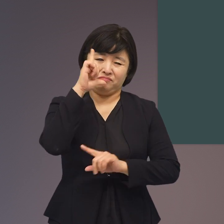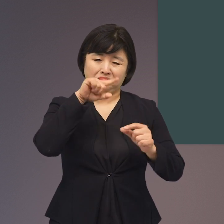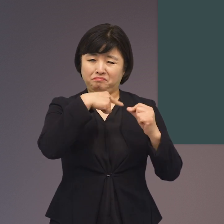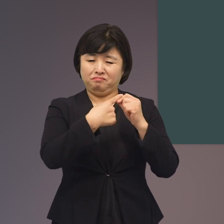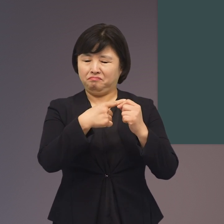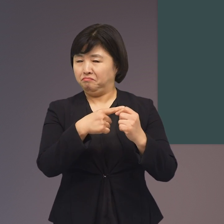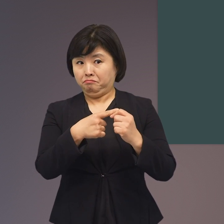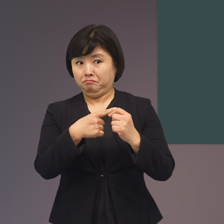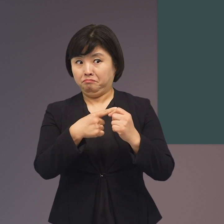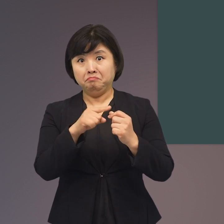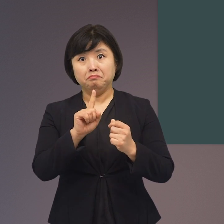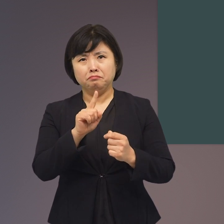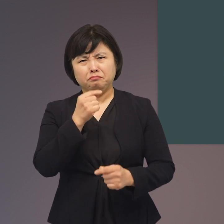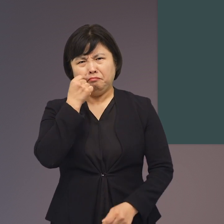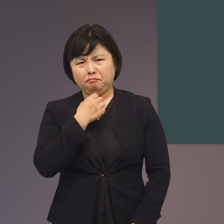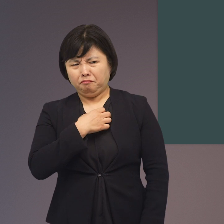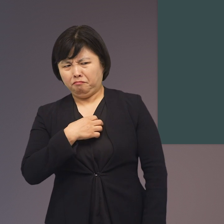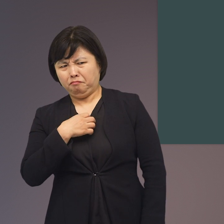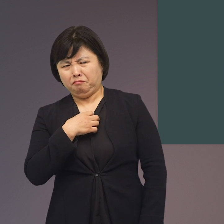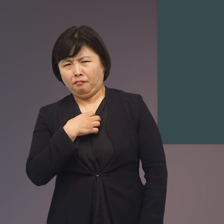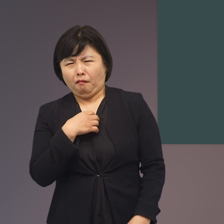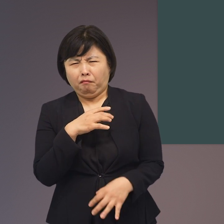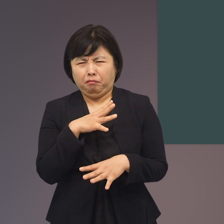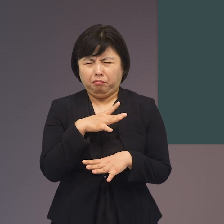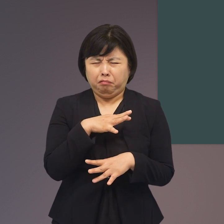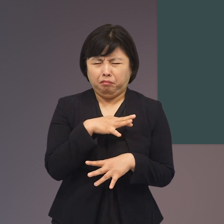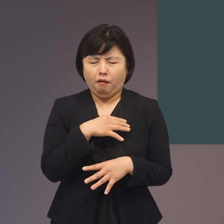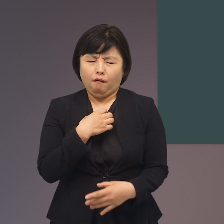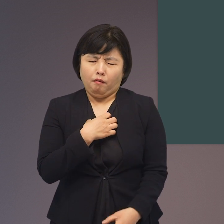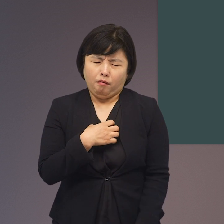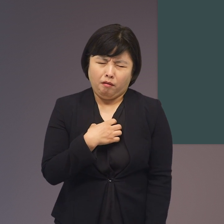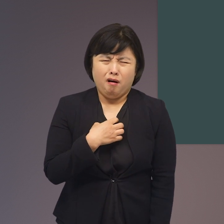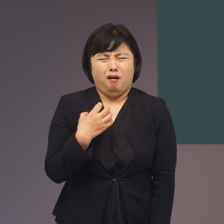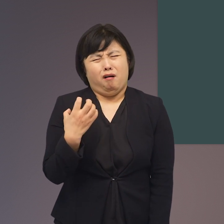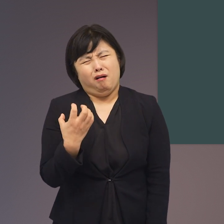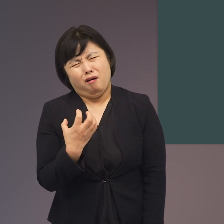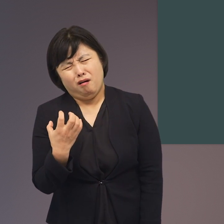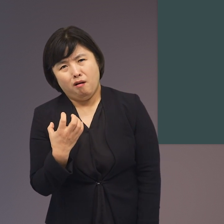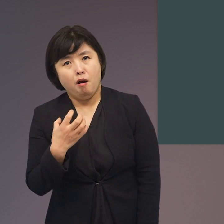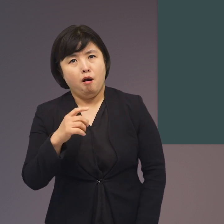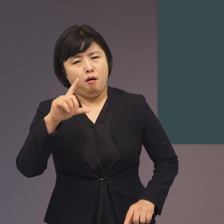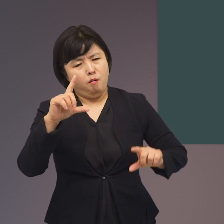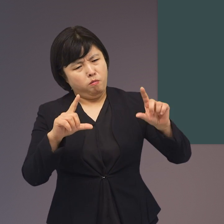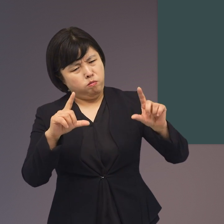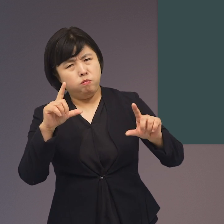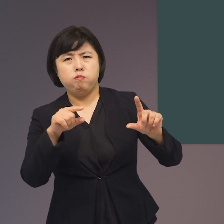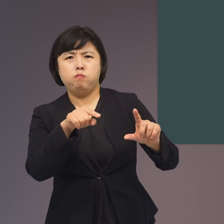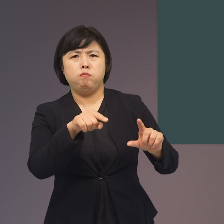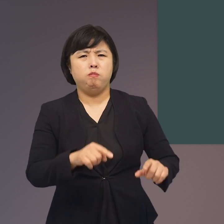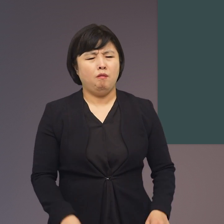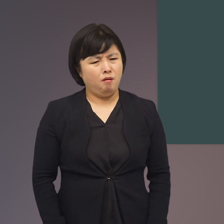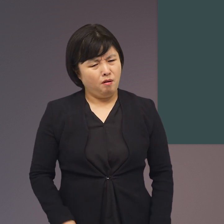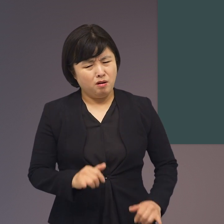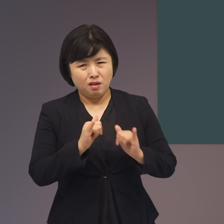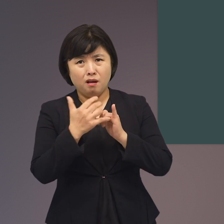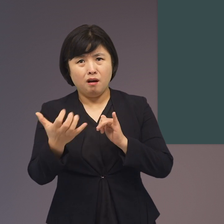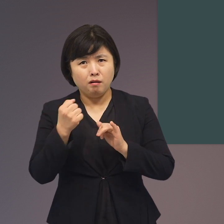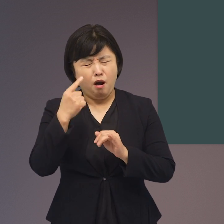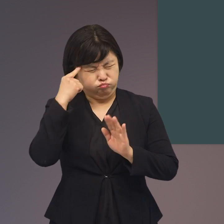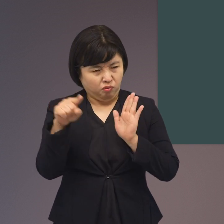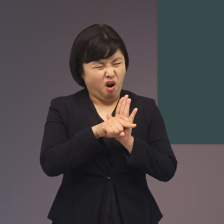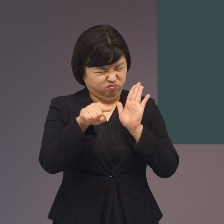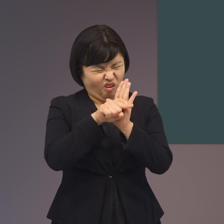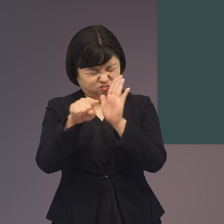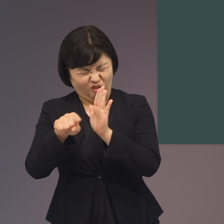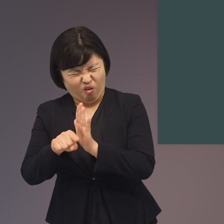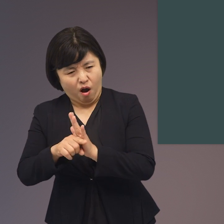라오콘의 첫 인상은 슬프고 두려워하며 괴롭고 아파합니다. 인간이 가질 수 있는